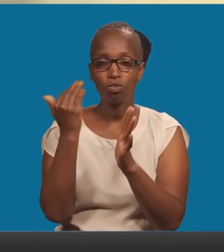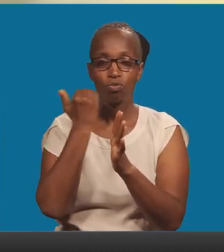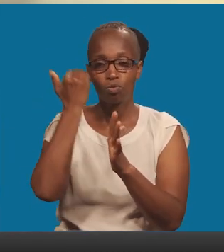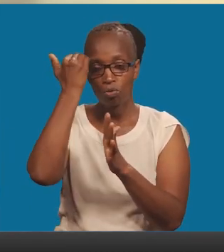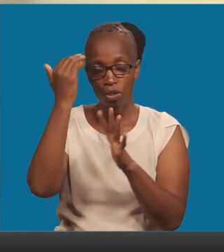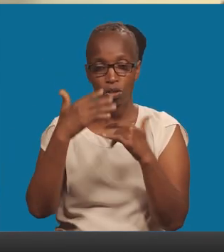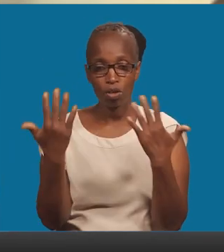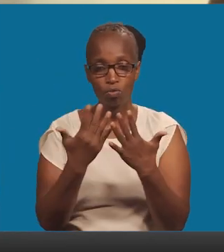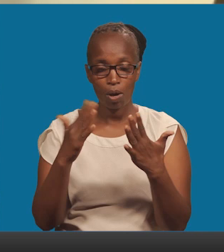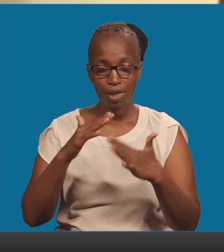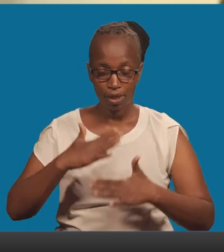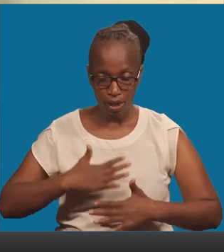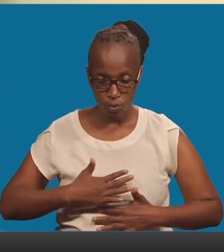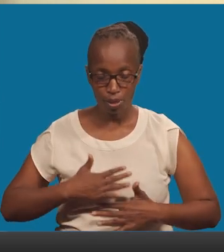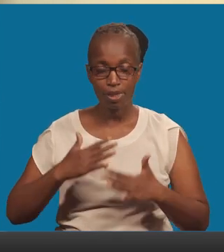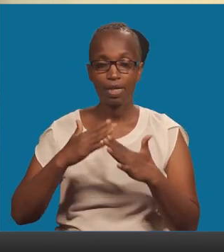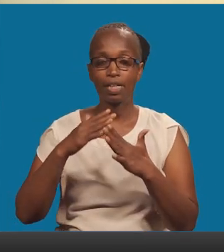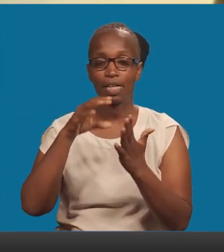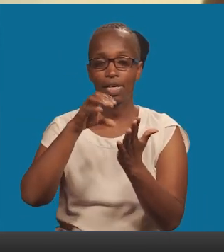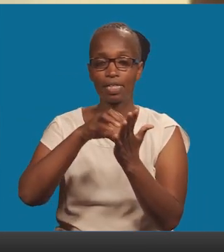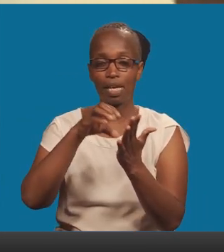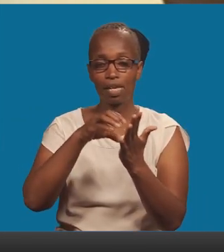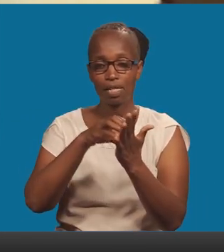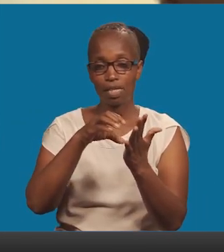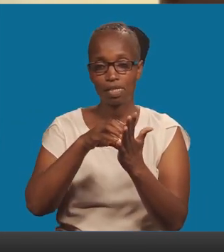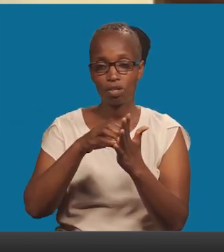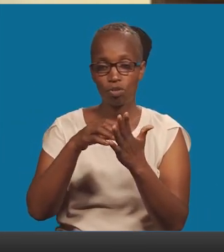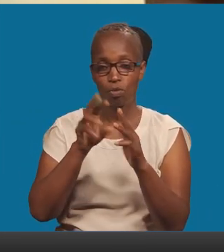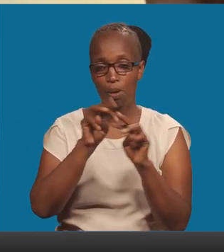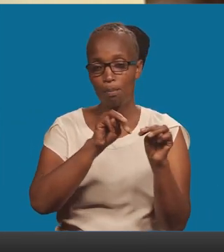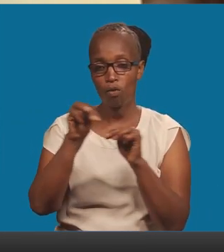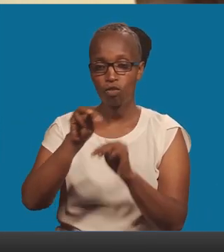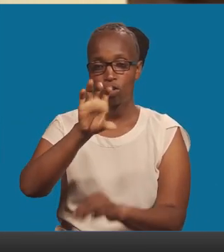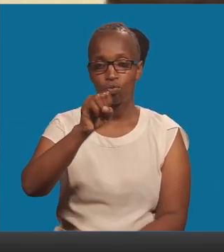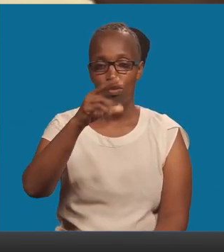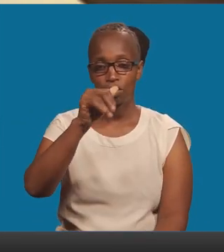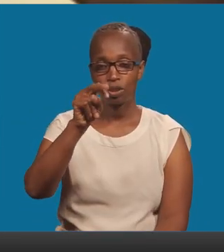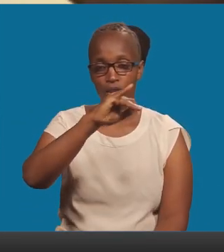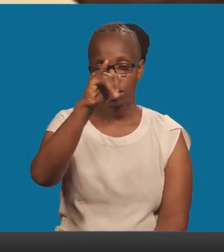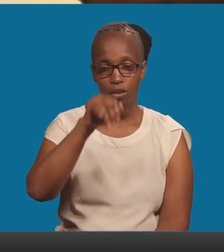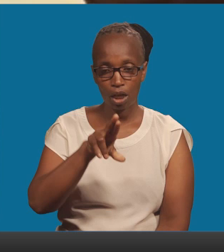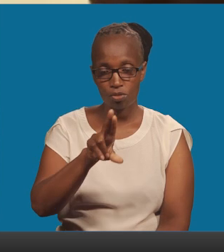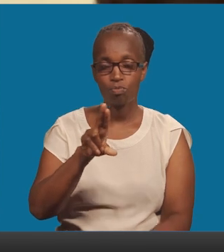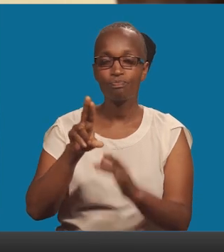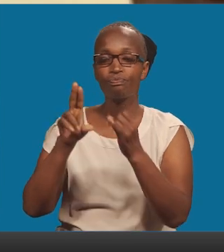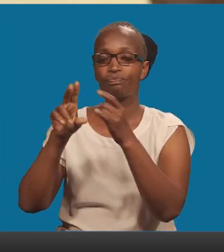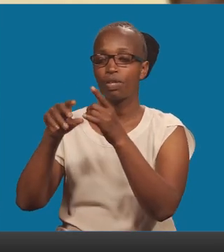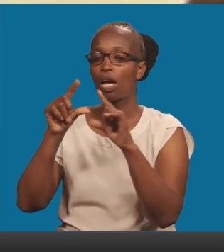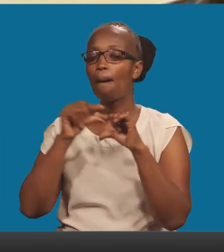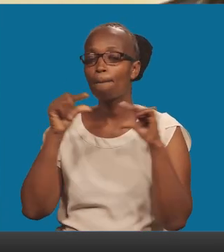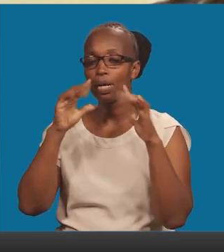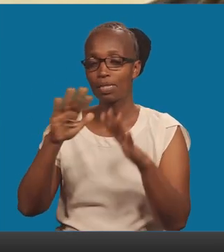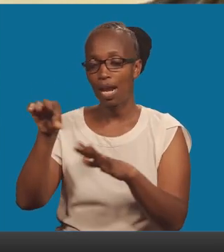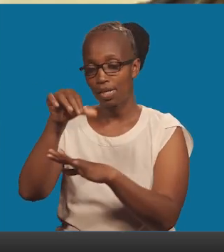ya Shanzu jijini Mombasa. Upande wa mashtaka uliomba kufungwa kwa faili ya kesi yao ambapo Mackenzie na wengine waliamuriwa